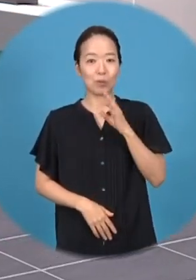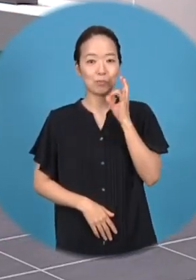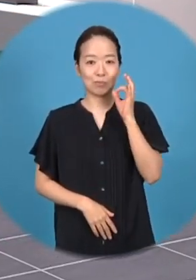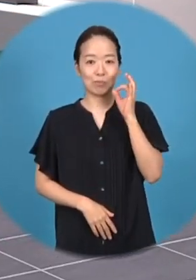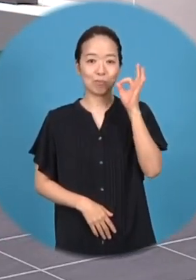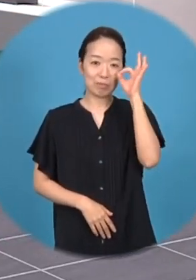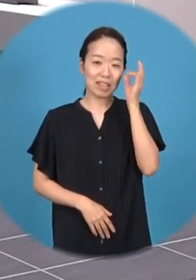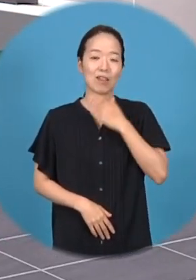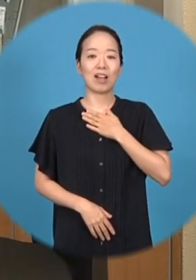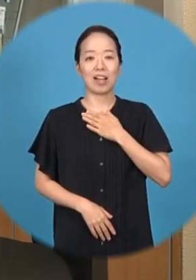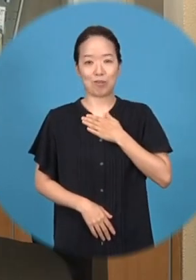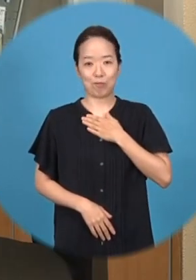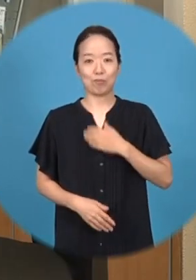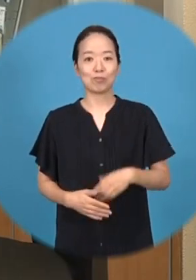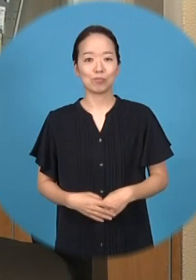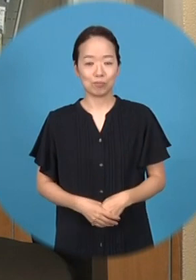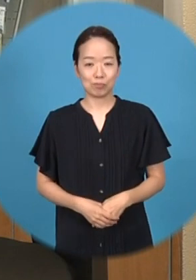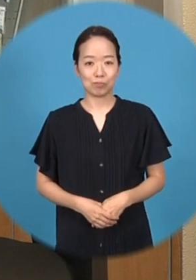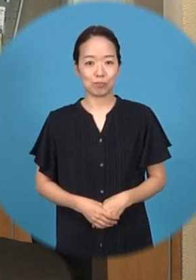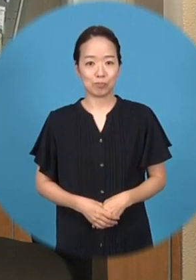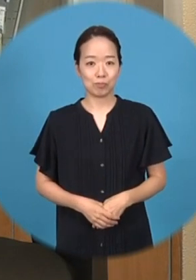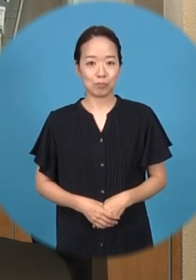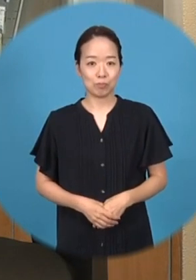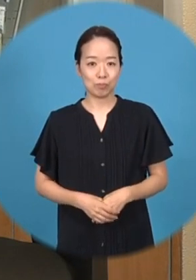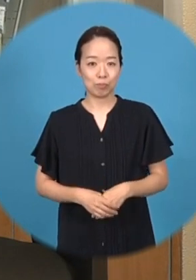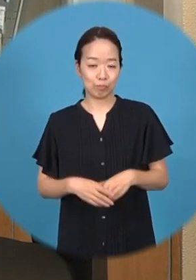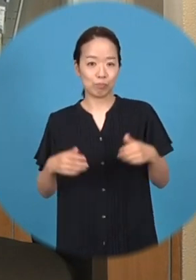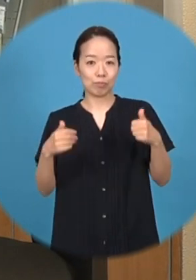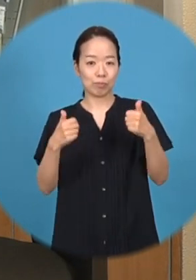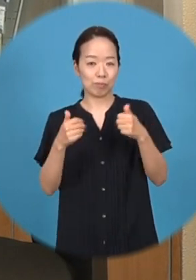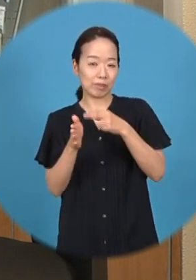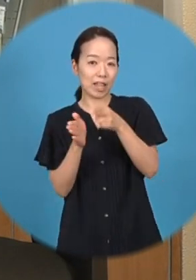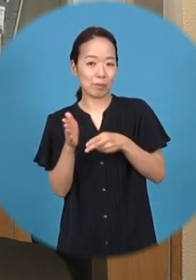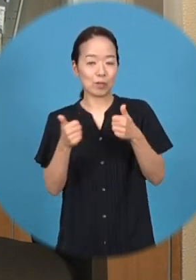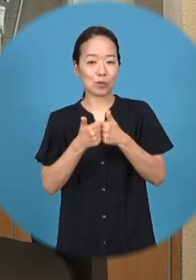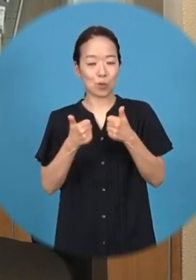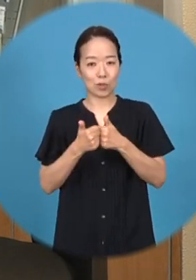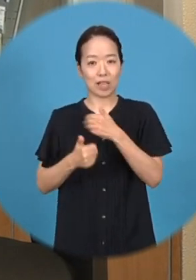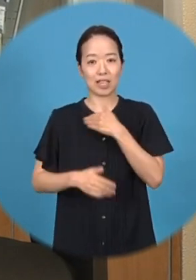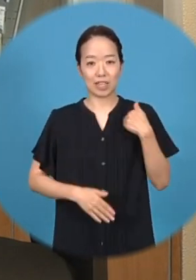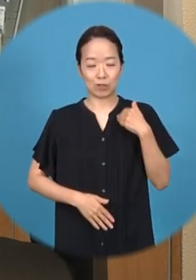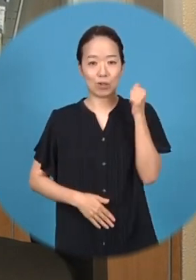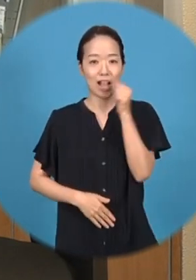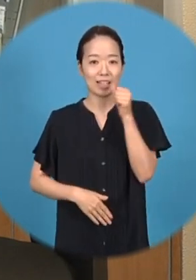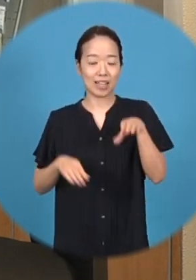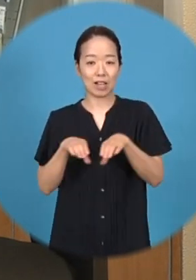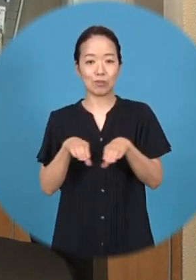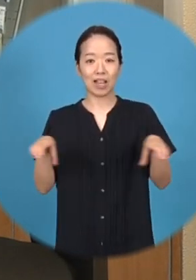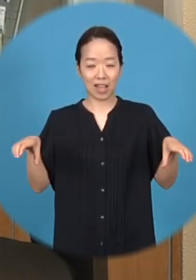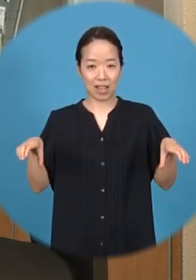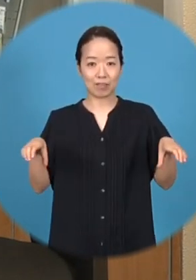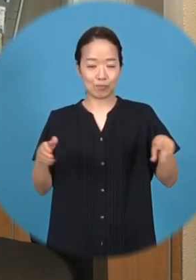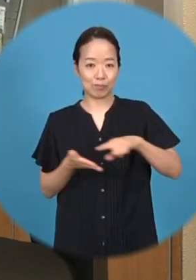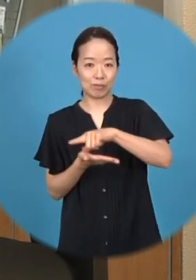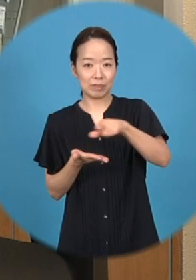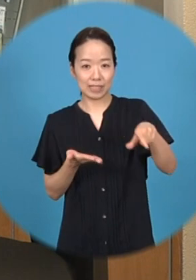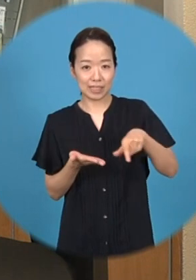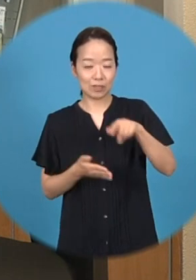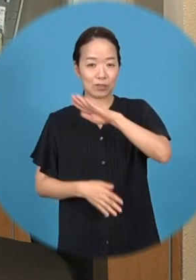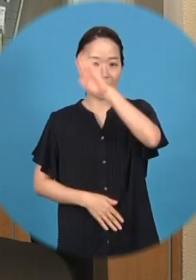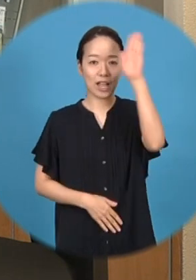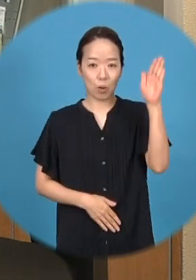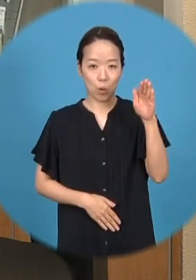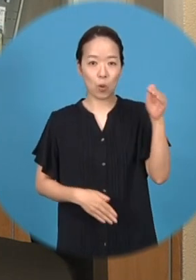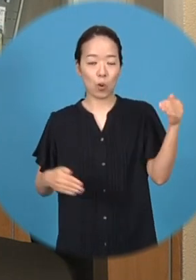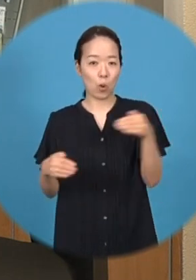。旅行者の旅の相談に応じる案内カウンターでは、周辺地域の天候や